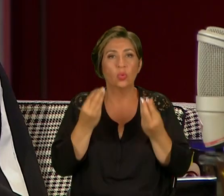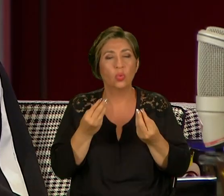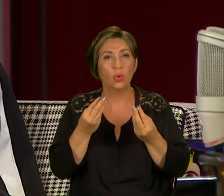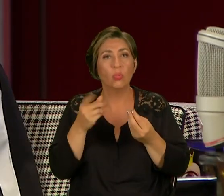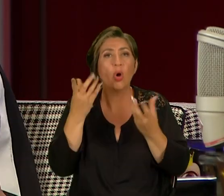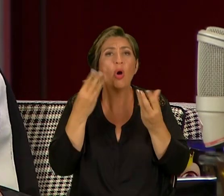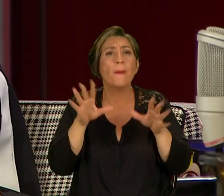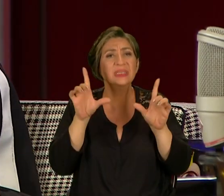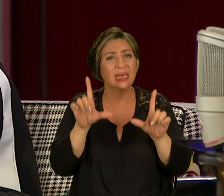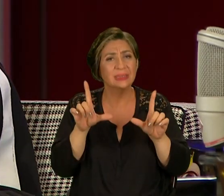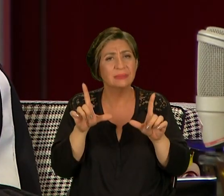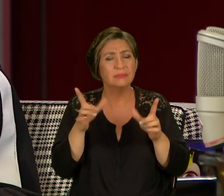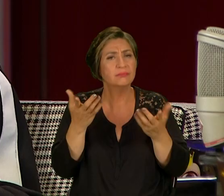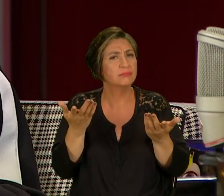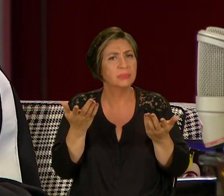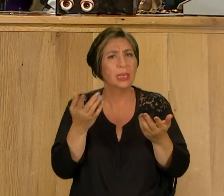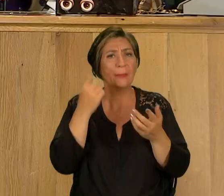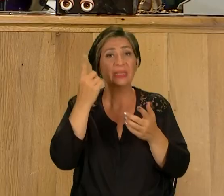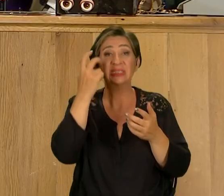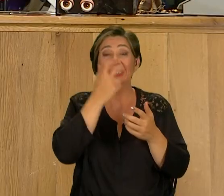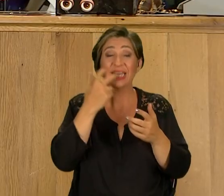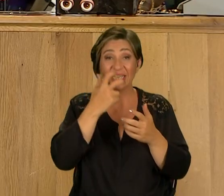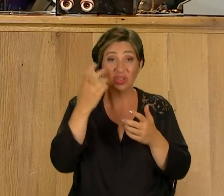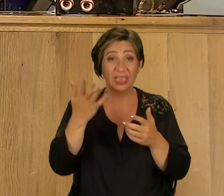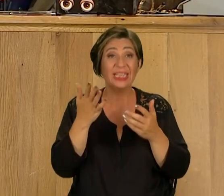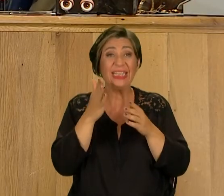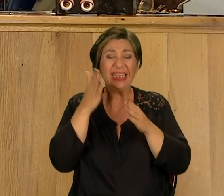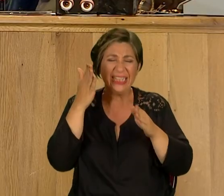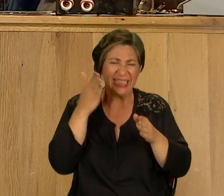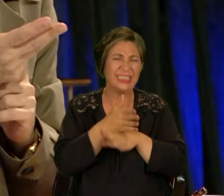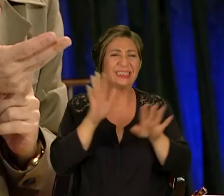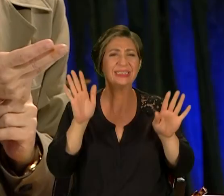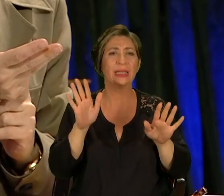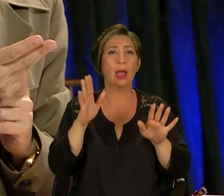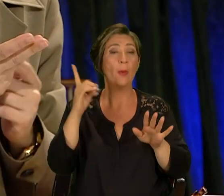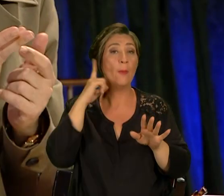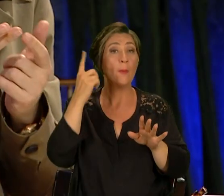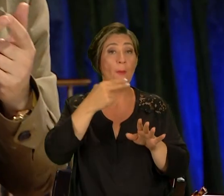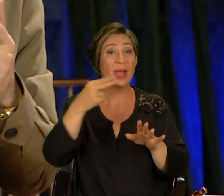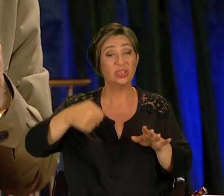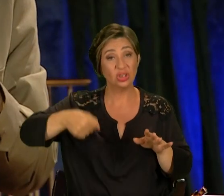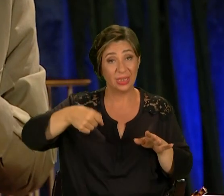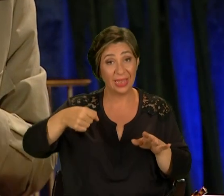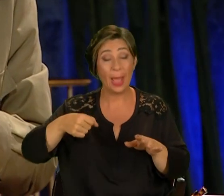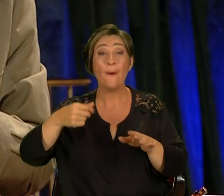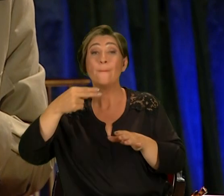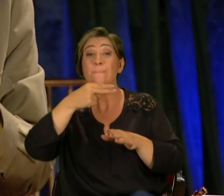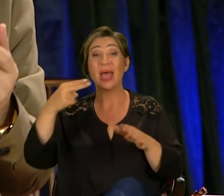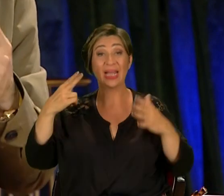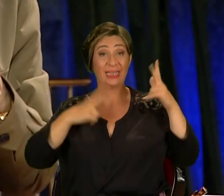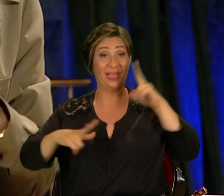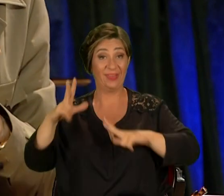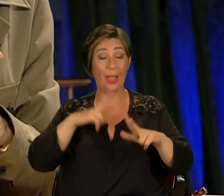Bunun olmaması lazım normal şartlarda. Çünkü bir sanatçı kesinlikle marka çantalara, marka